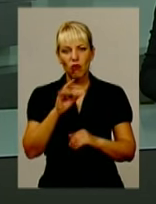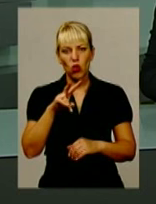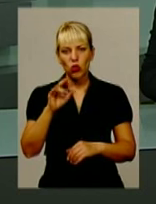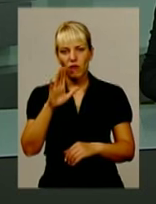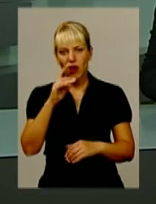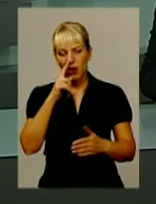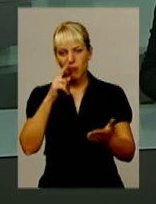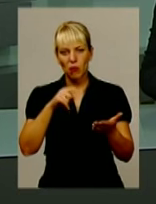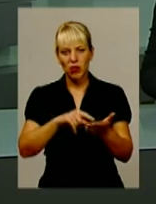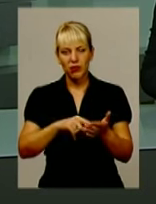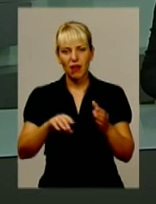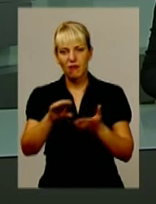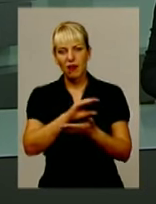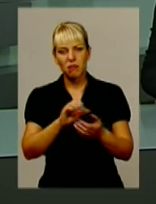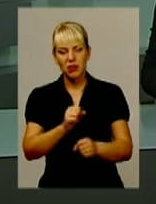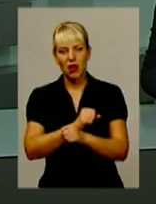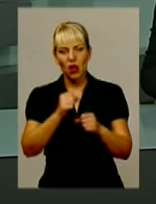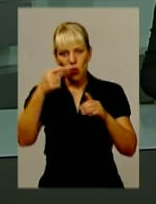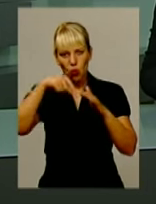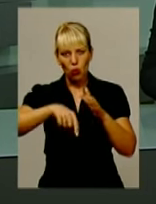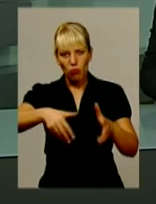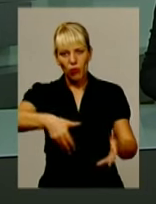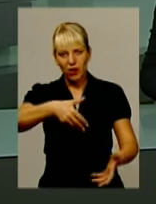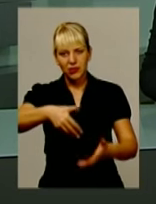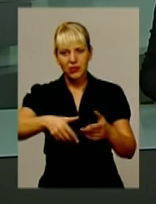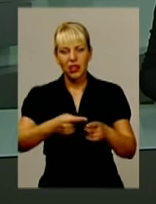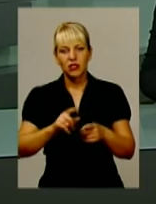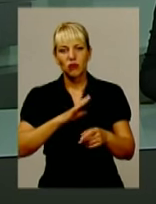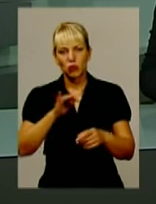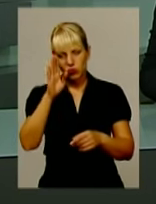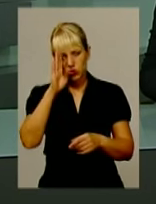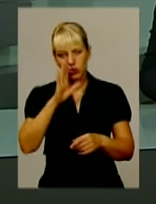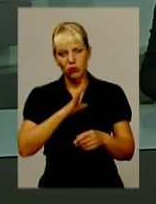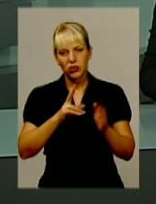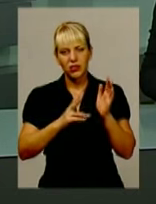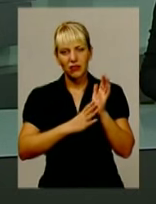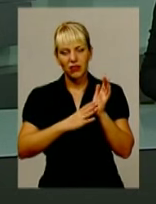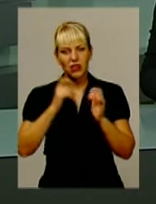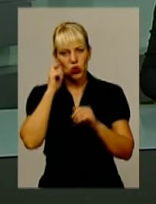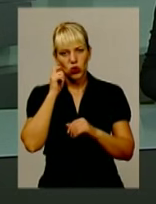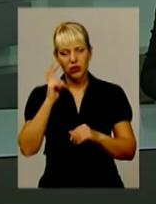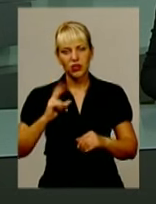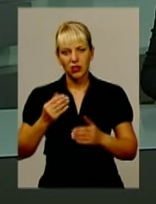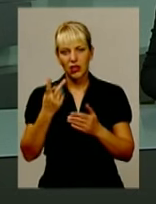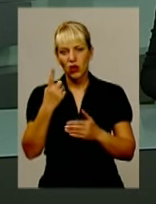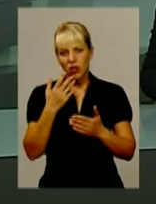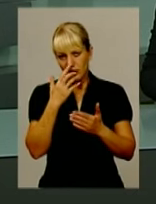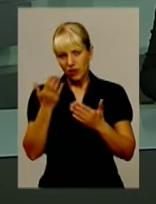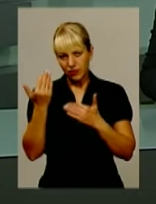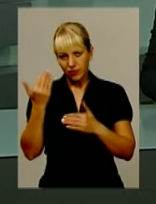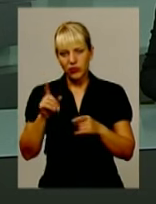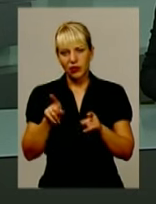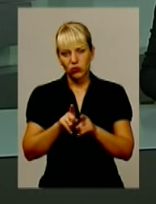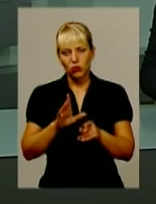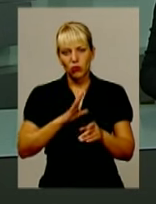попадання міни в бліндаж. У чоловіка залишилася сиротою 7-річна донька. На день раніше прощалися із героєм і у селі Крупець